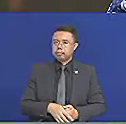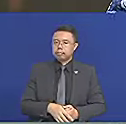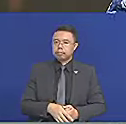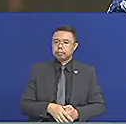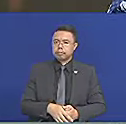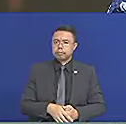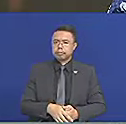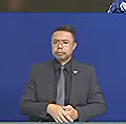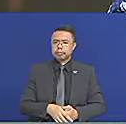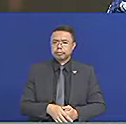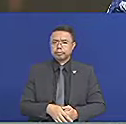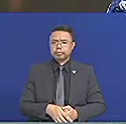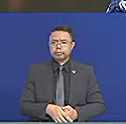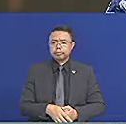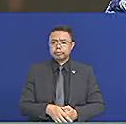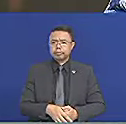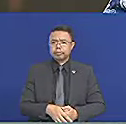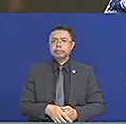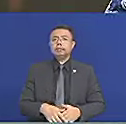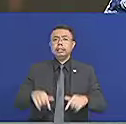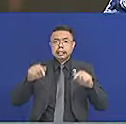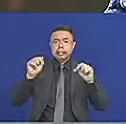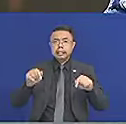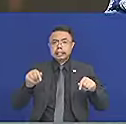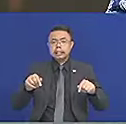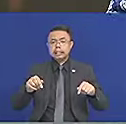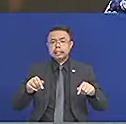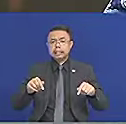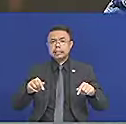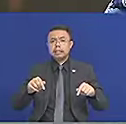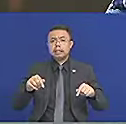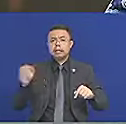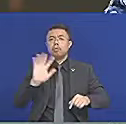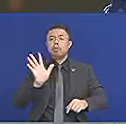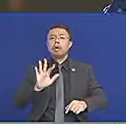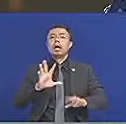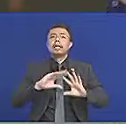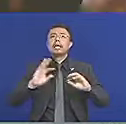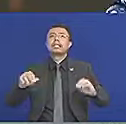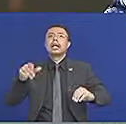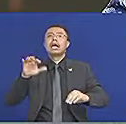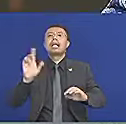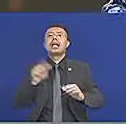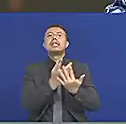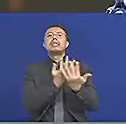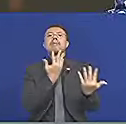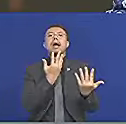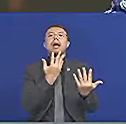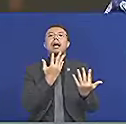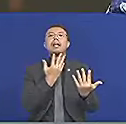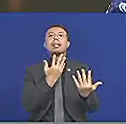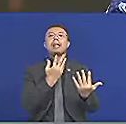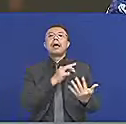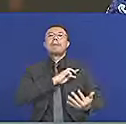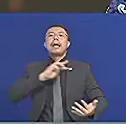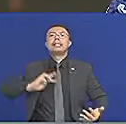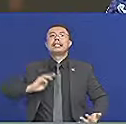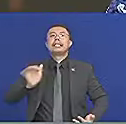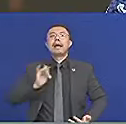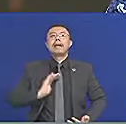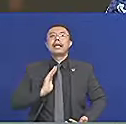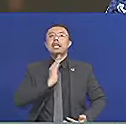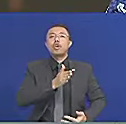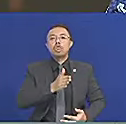aduh saudaraku. Dan itu tidak hanya dilakukan oleh jemaat majelis juga.